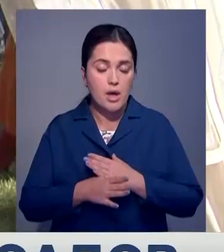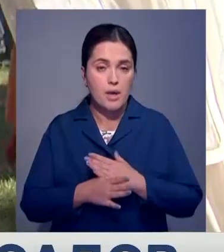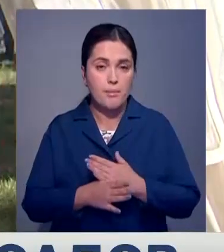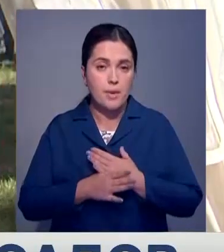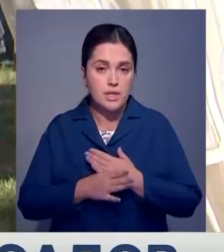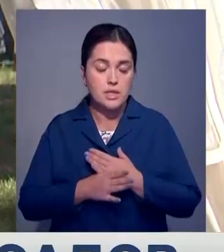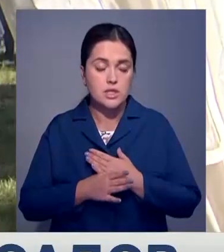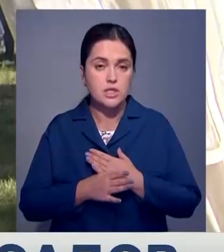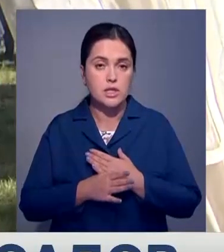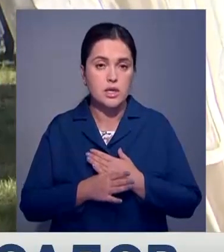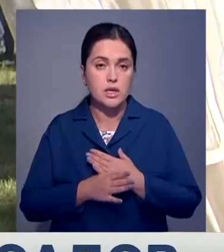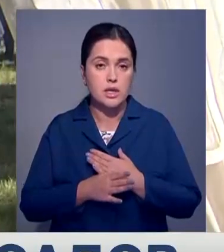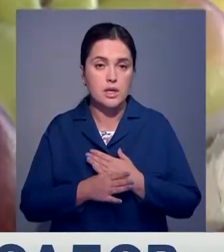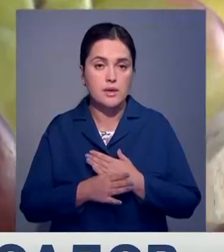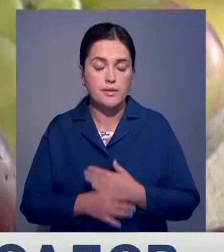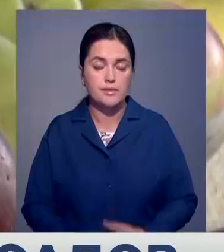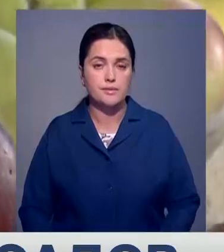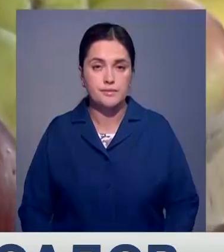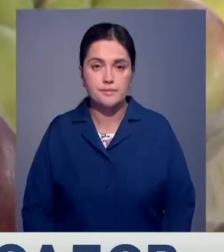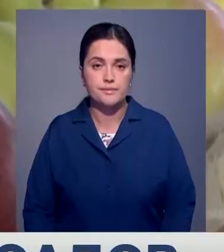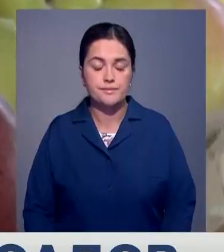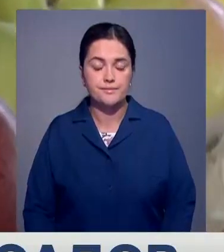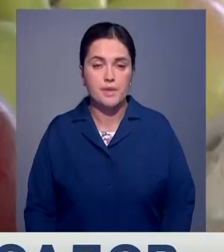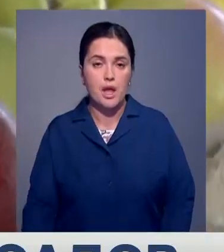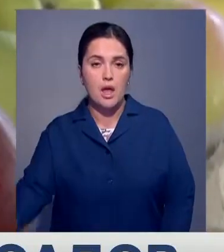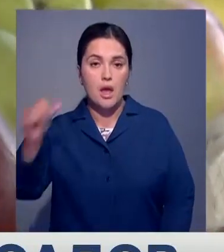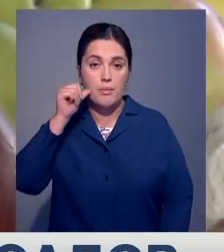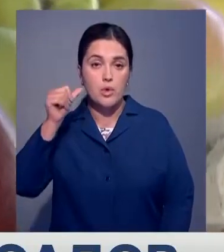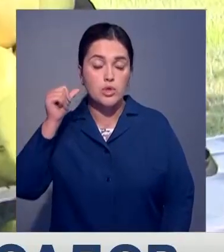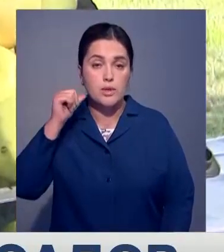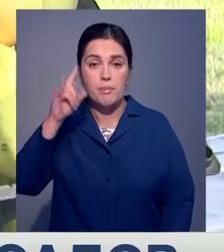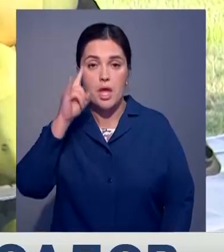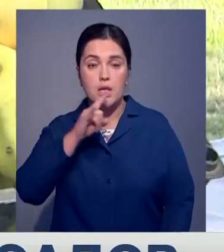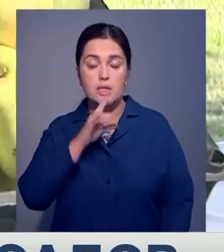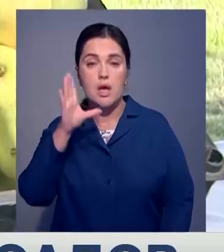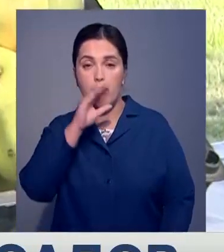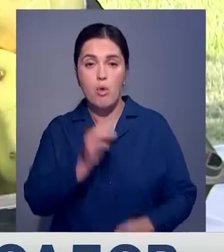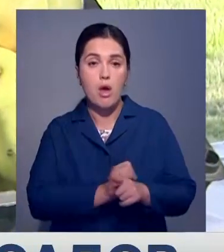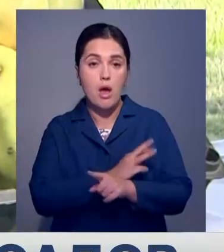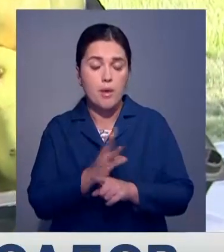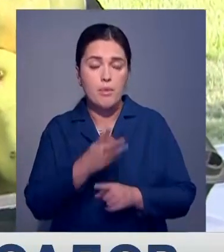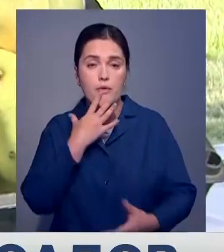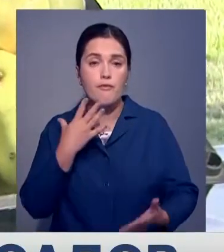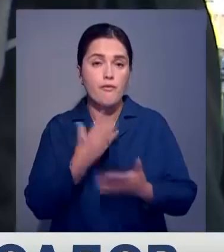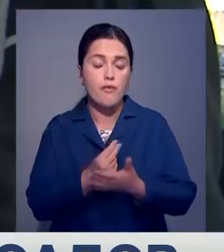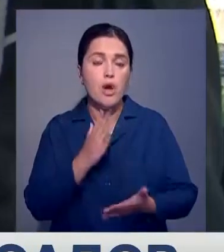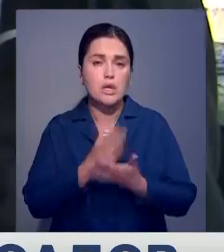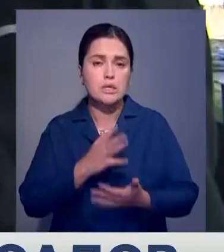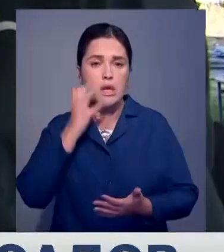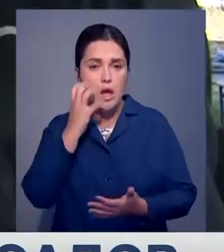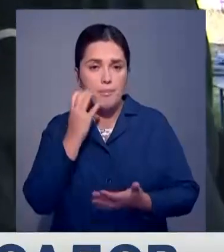например, на ноги не станем. В прошлом году Казахстан смог обеспечить свое население фруктами и ягодами только